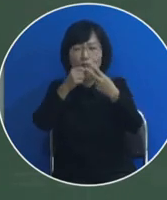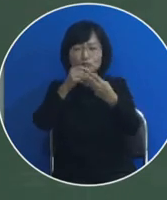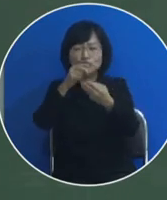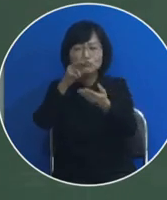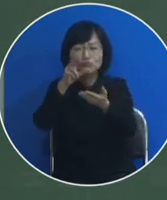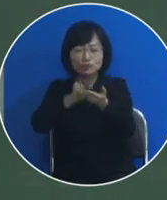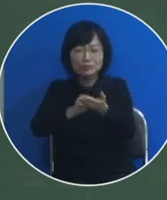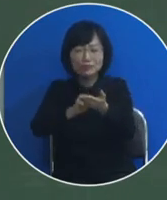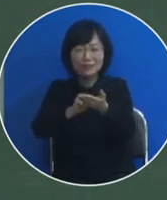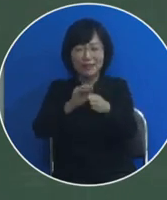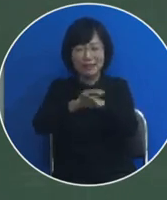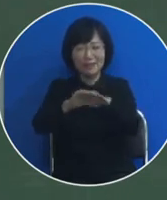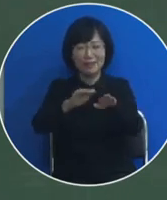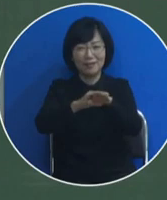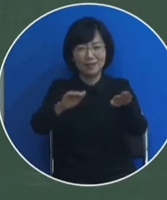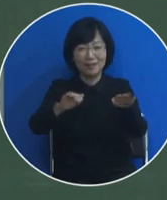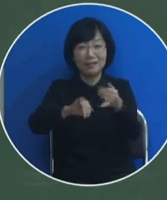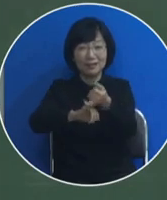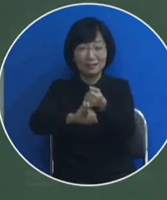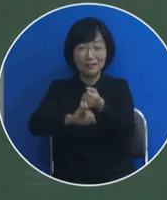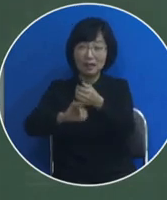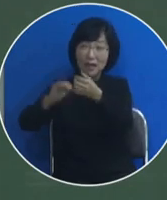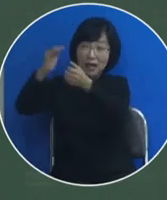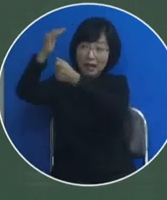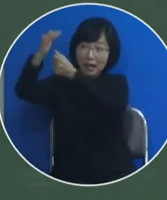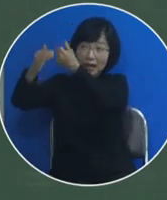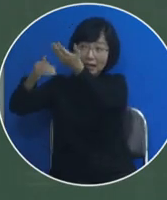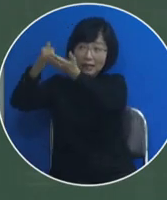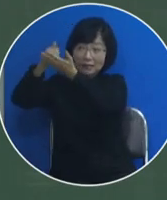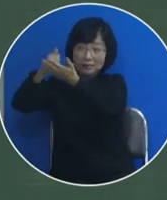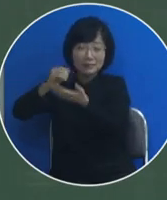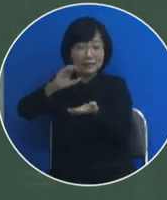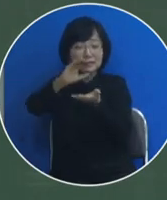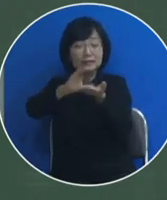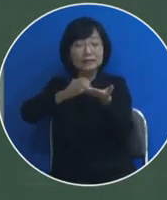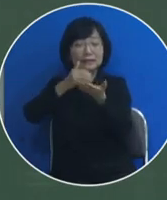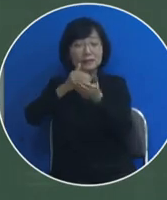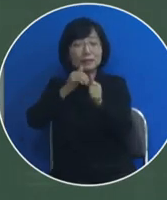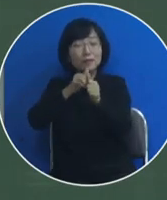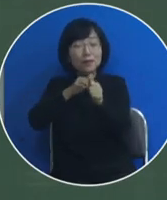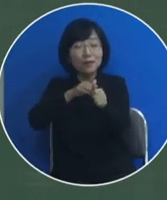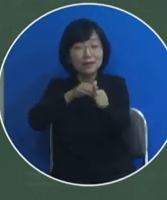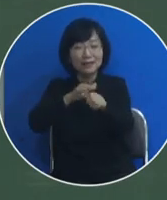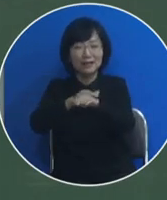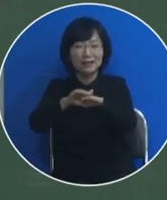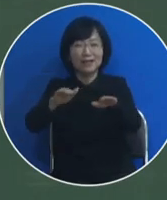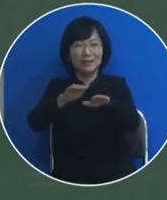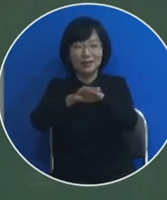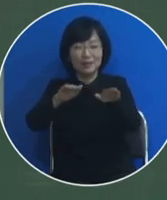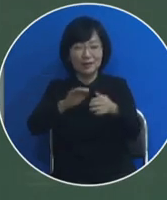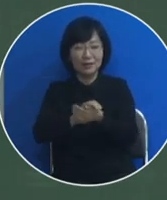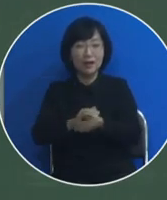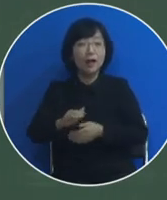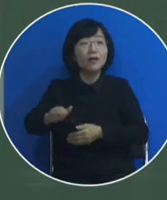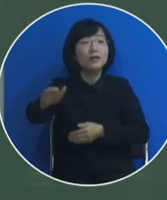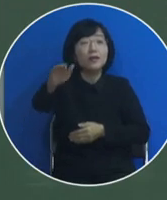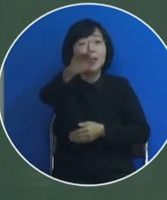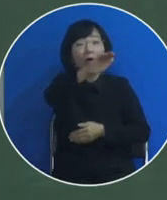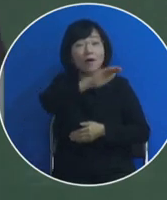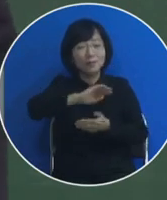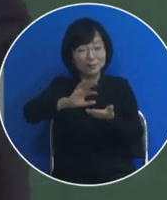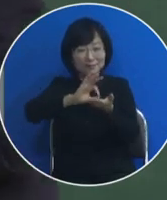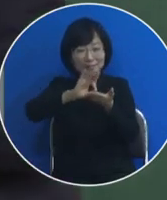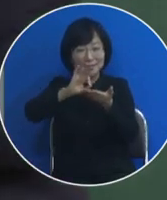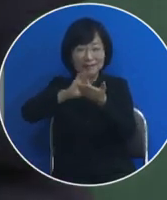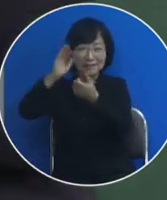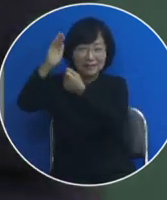to resolve. 하나님이 그리스도를 보내서 해결하셨는데 여러분 통해서 그 목표를 이루시려고 하는 것입니다. That God sent Christ to resolve this, and He is achieving